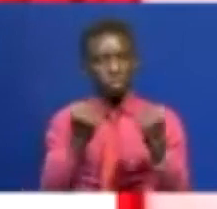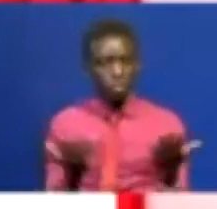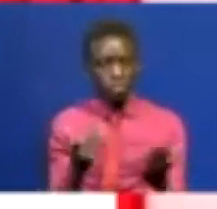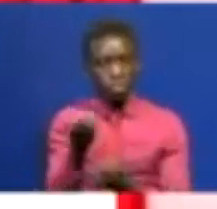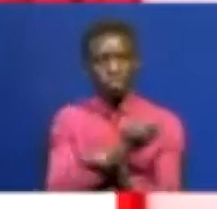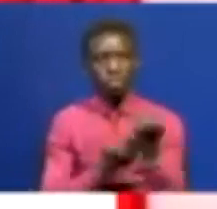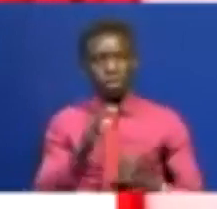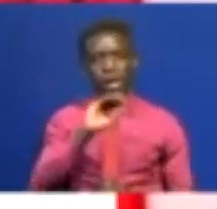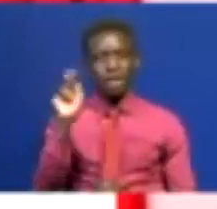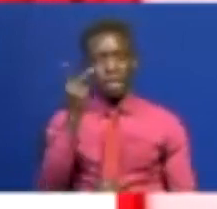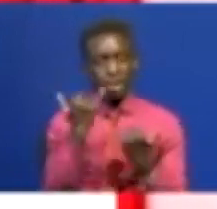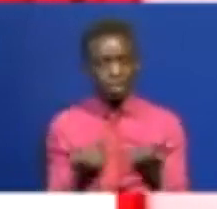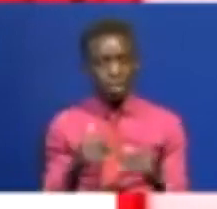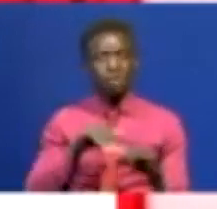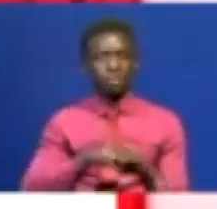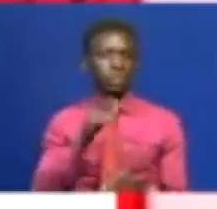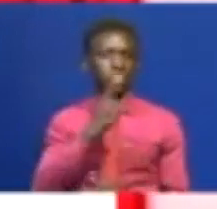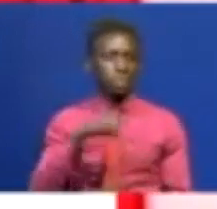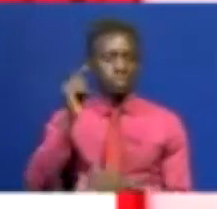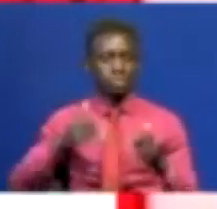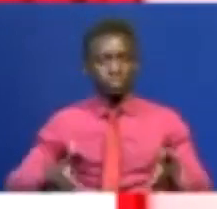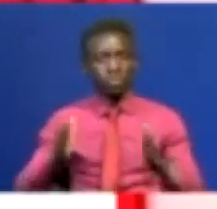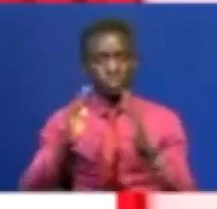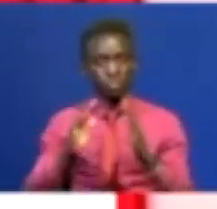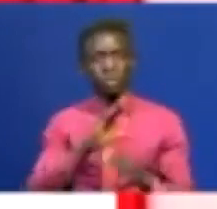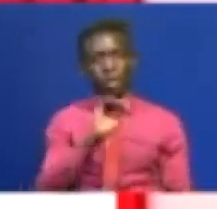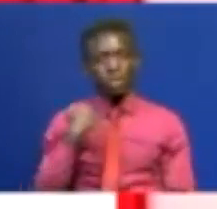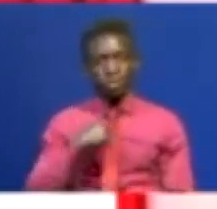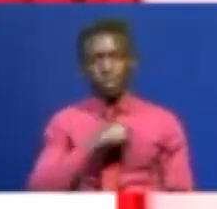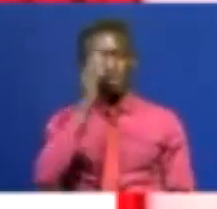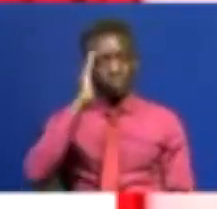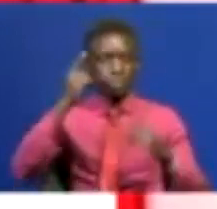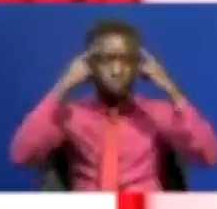and Kenya now is on the right trajectory and we are going to succeed as a nation.